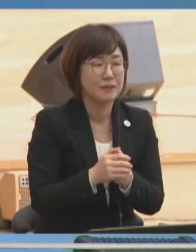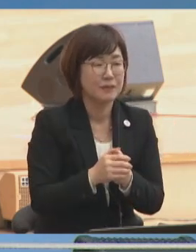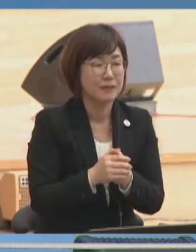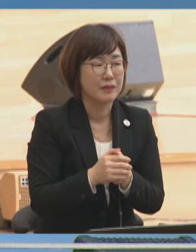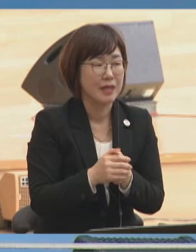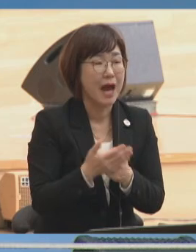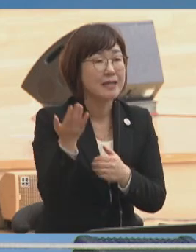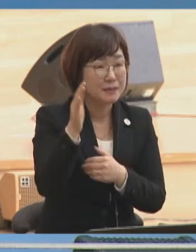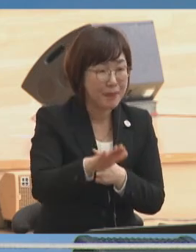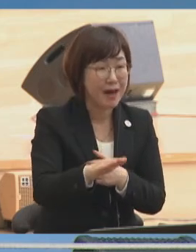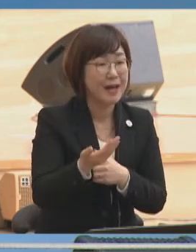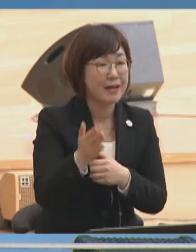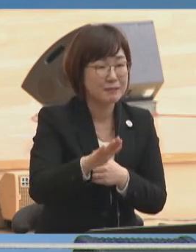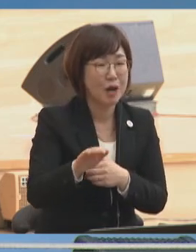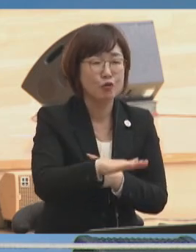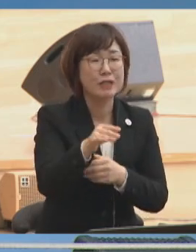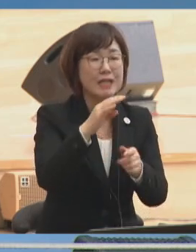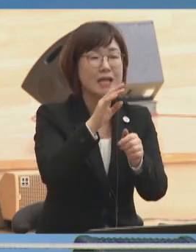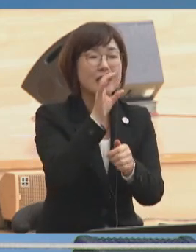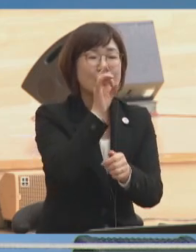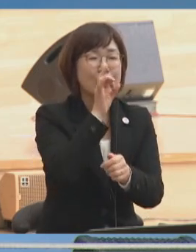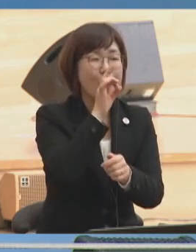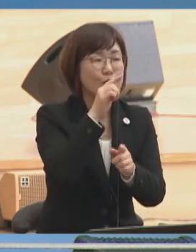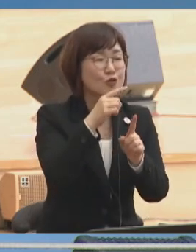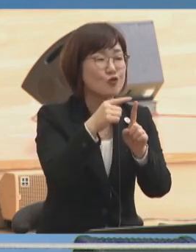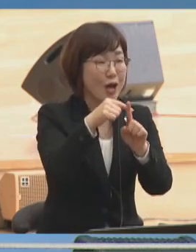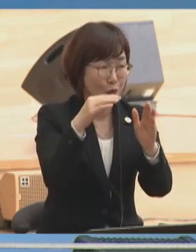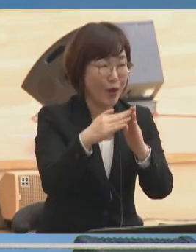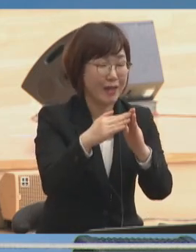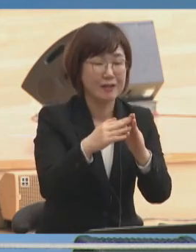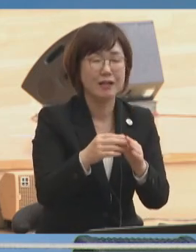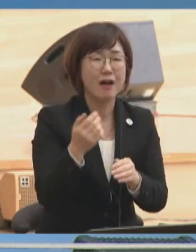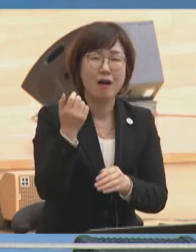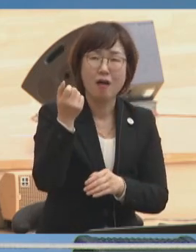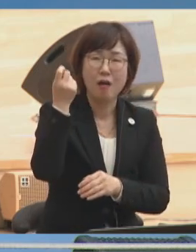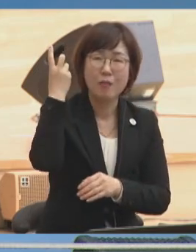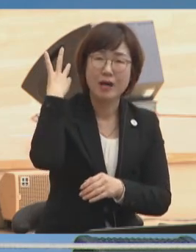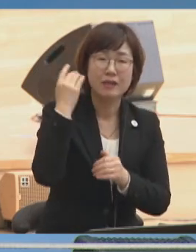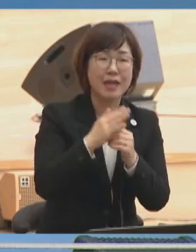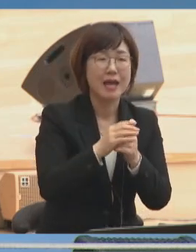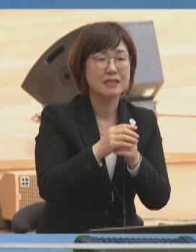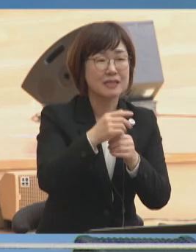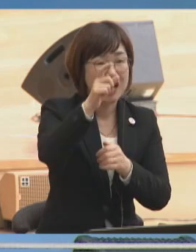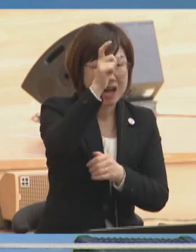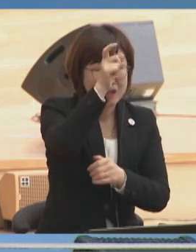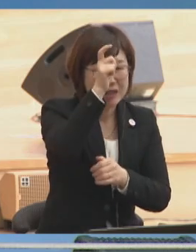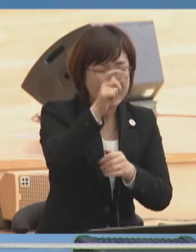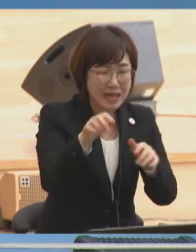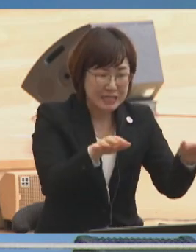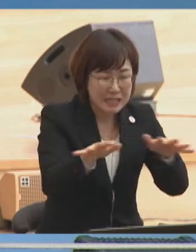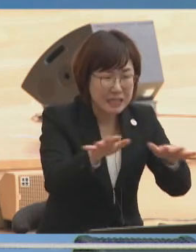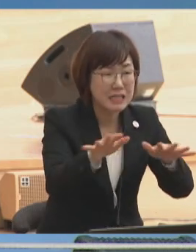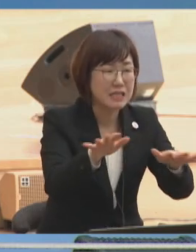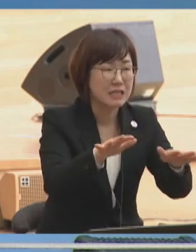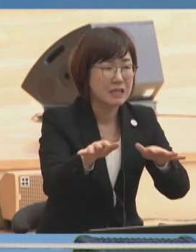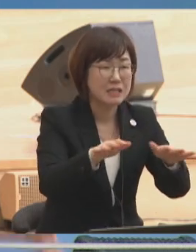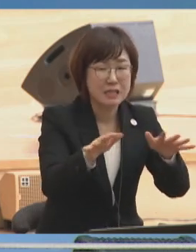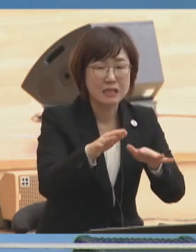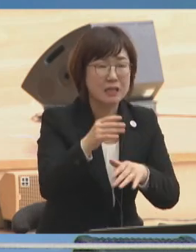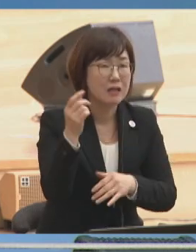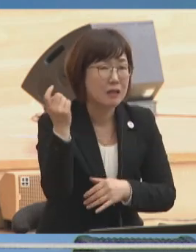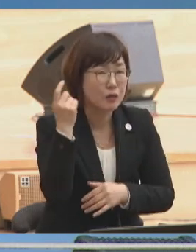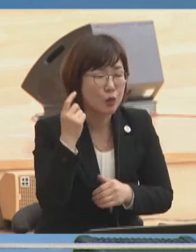그런데 우리 교회는 감사하게도, 우리 경산중앙교회가 얼마 전에 터키 지진 소식이 들리자마자 뭐 감히 이렇게 말해도 뭐 틀리지 않을 것